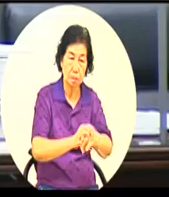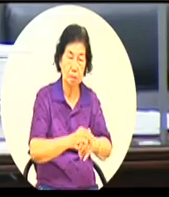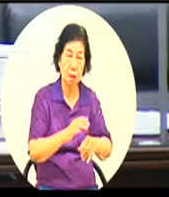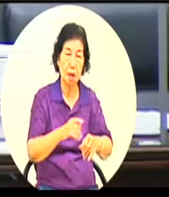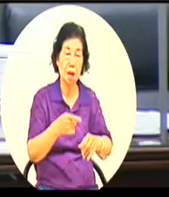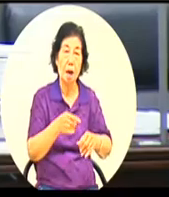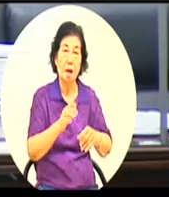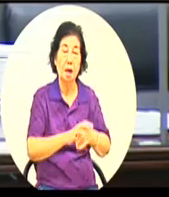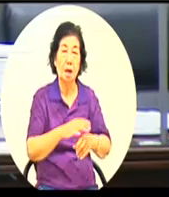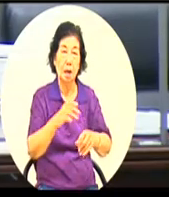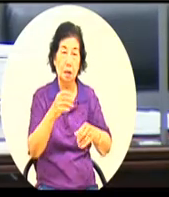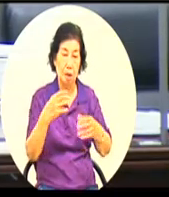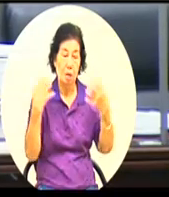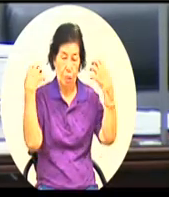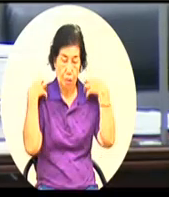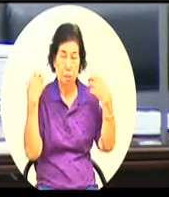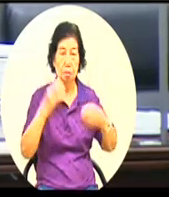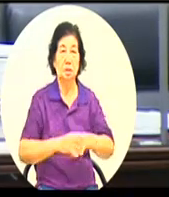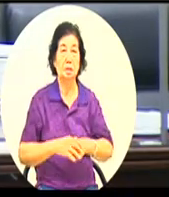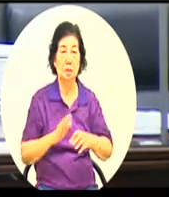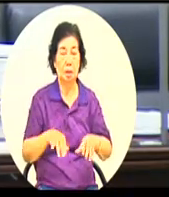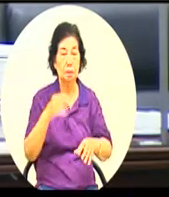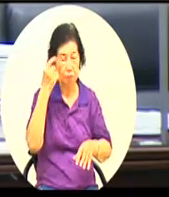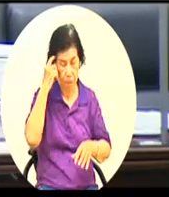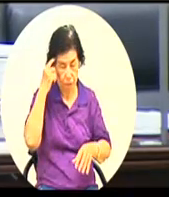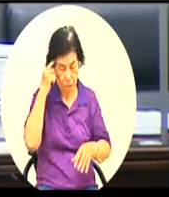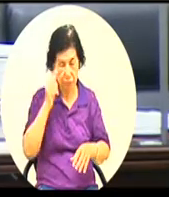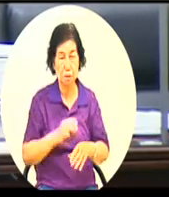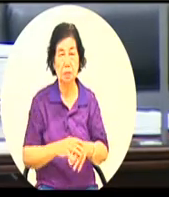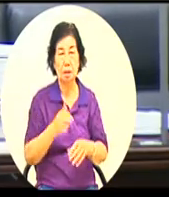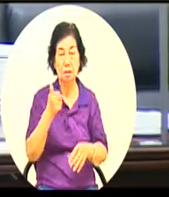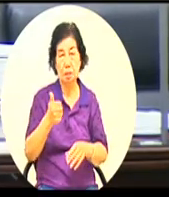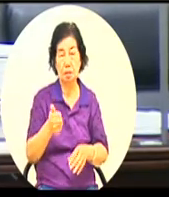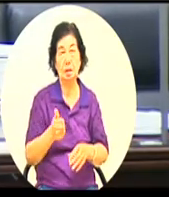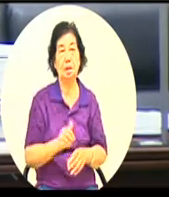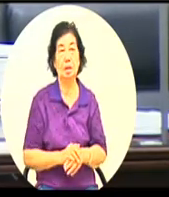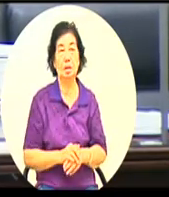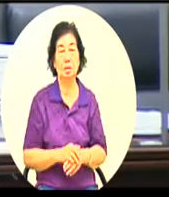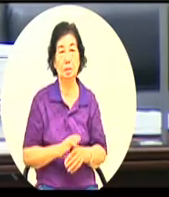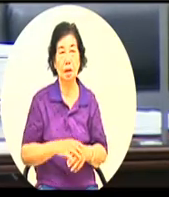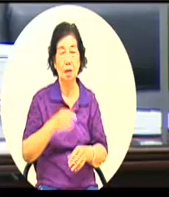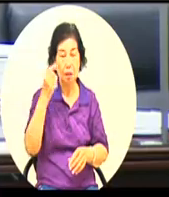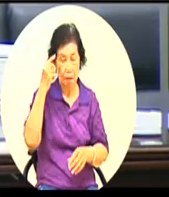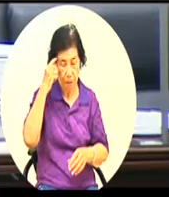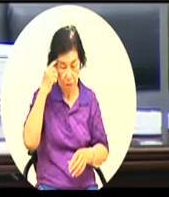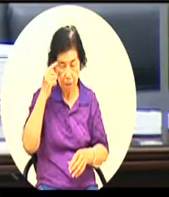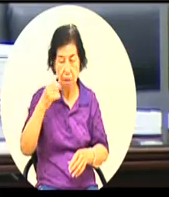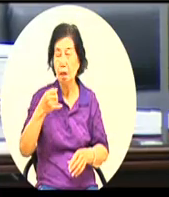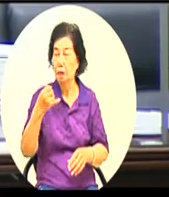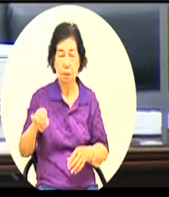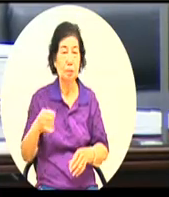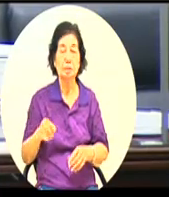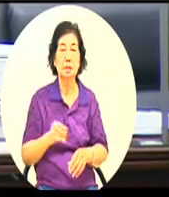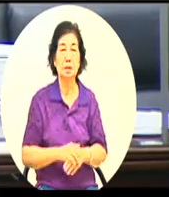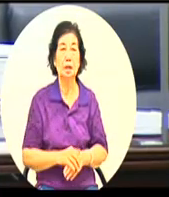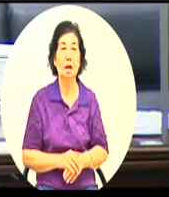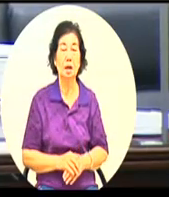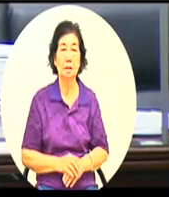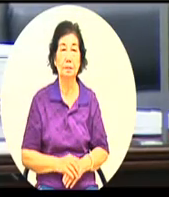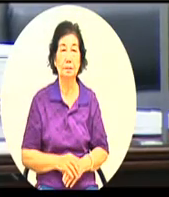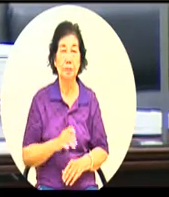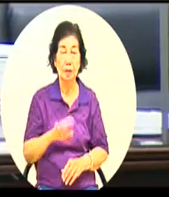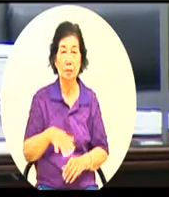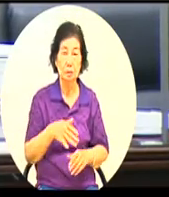用口的心胸的，口的思维的啦，唔通常常的垃圾波啦，啊！啊！我直接来咨